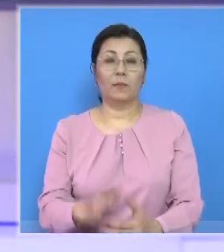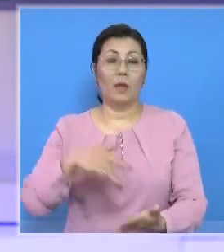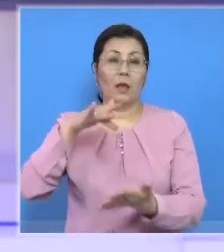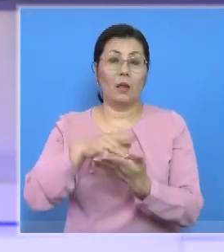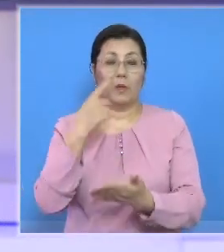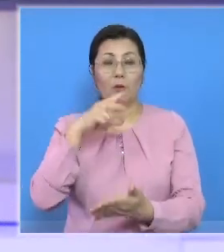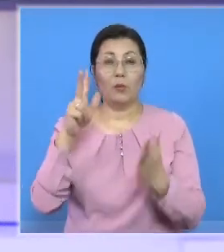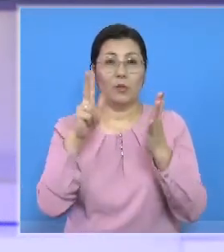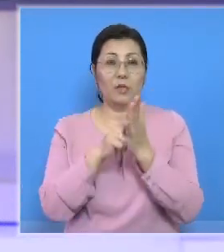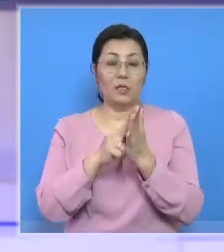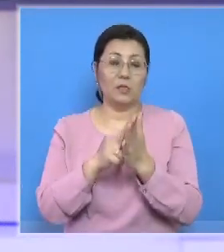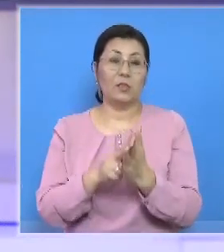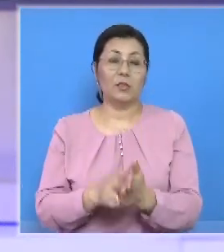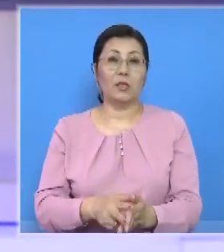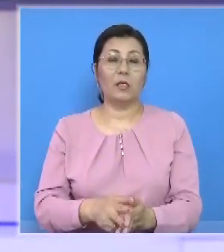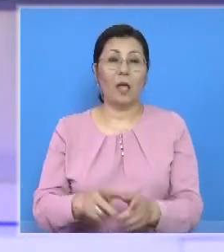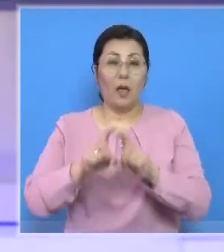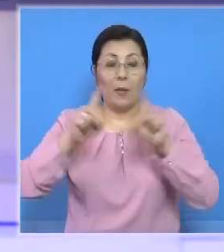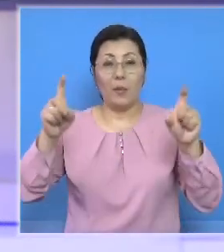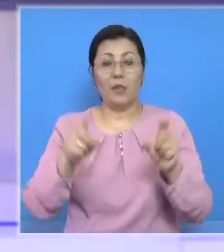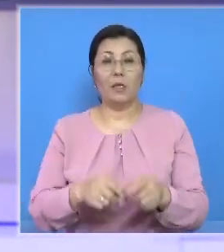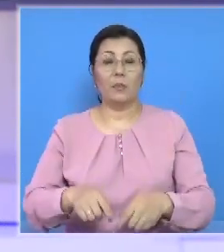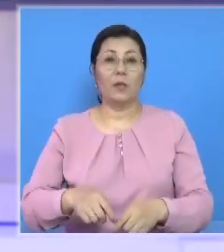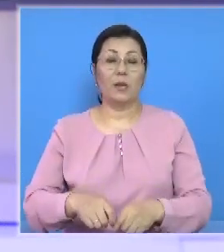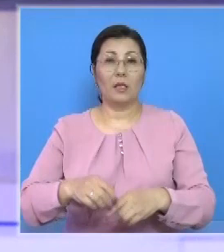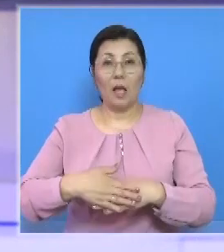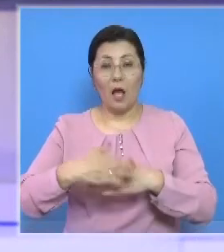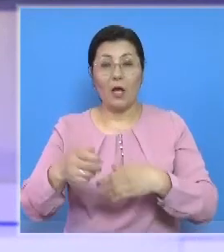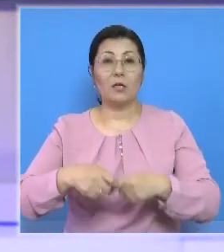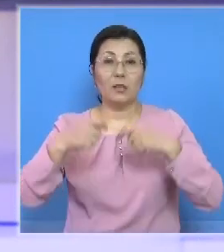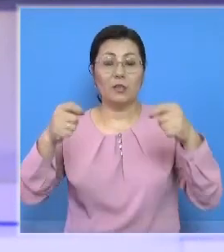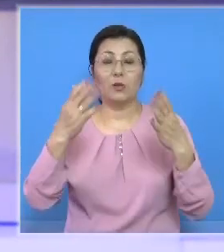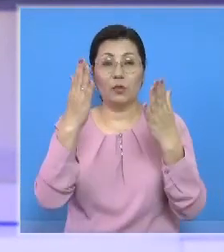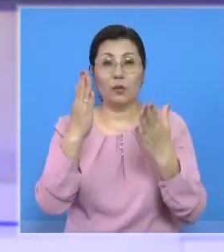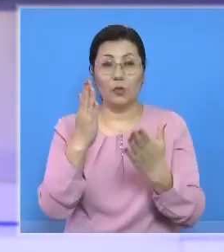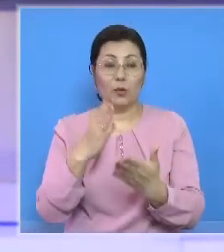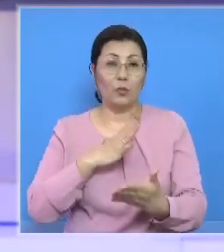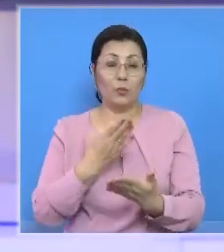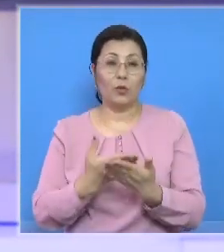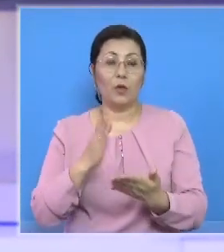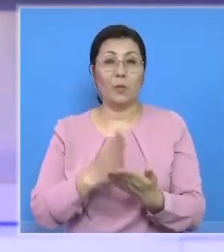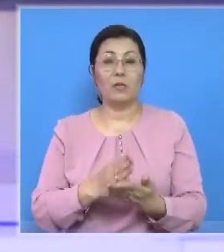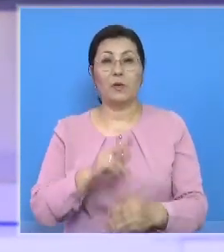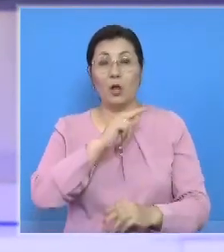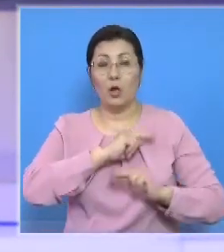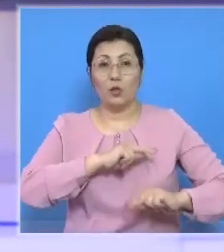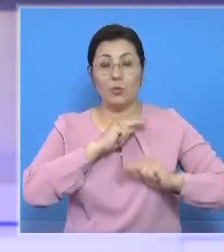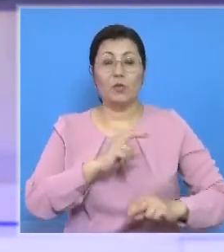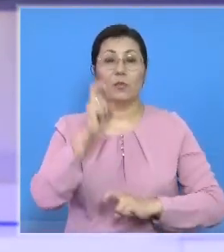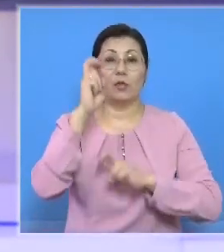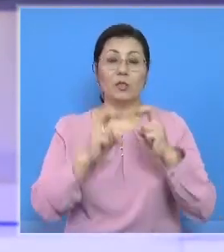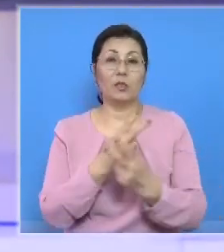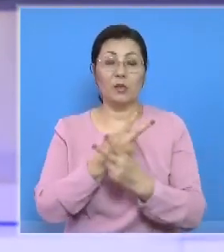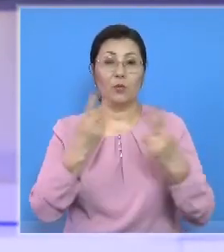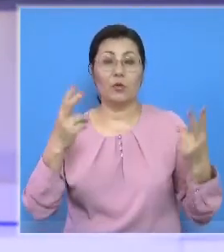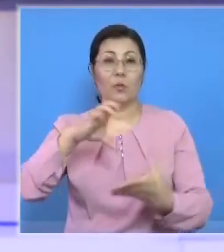Қаладағы номер 8-ші түзету мекемесінде ашық есік күні өтті. Мекеменің өндіріс аймағы кәсіпкерлерге таныстырылып, жұмыс істеп тұрған цехтар